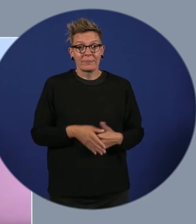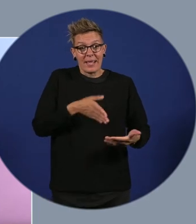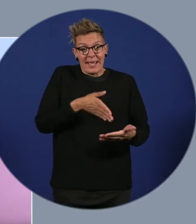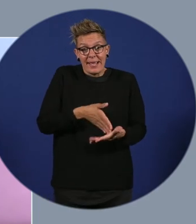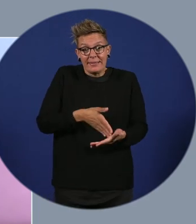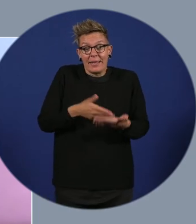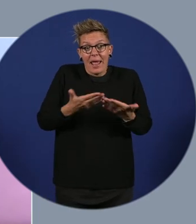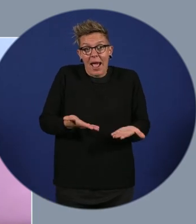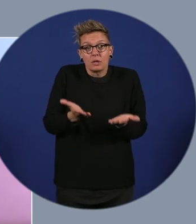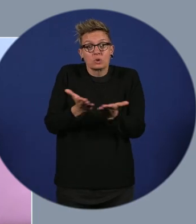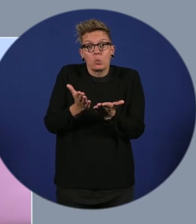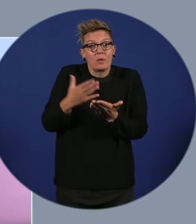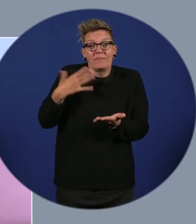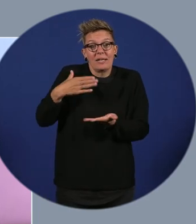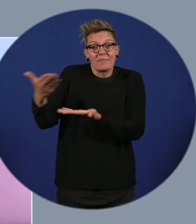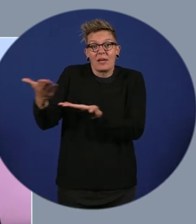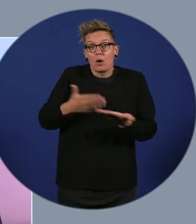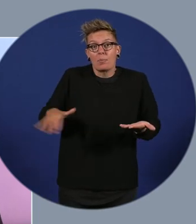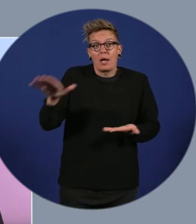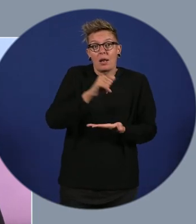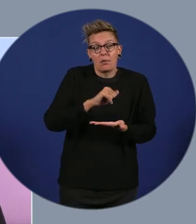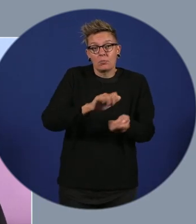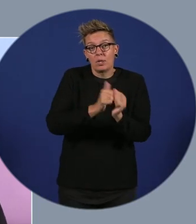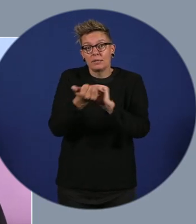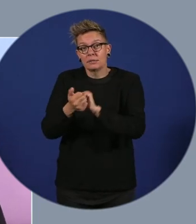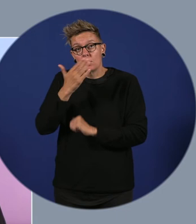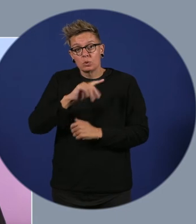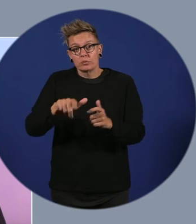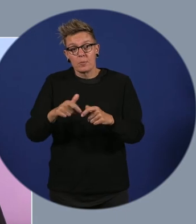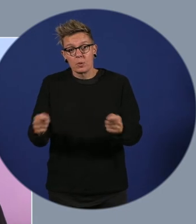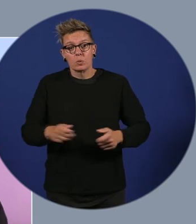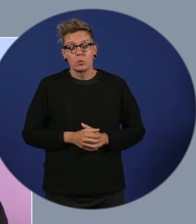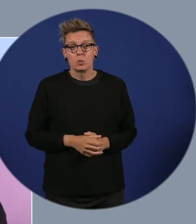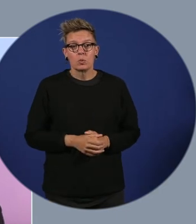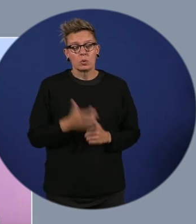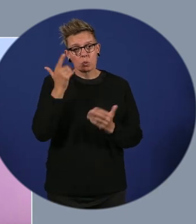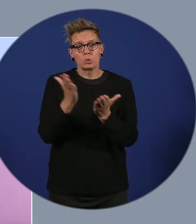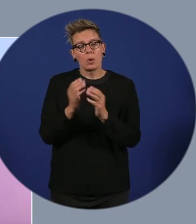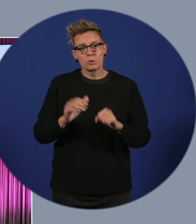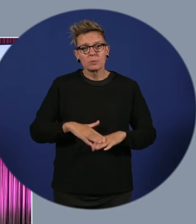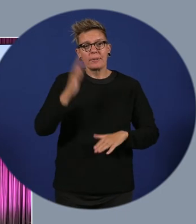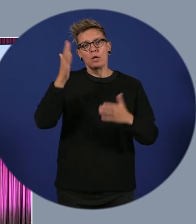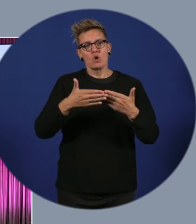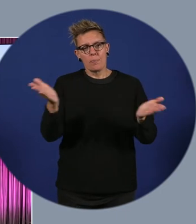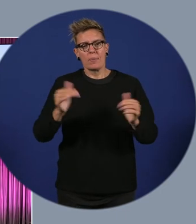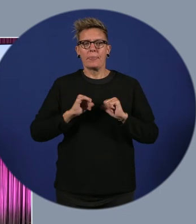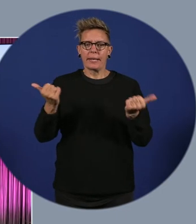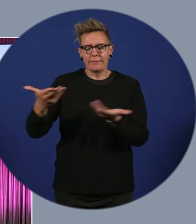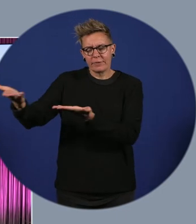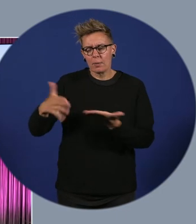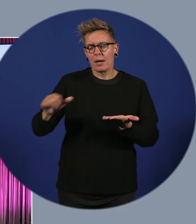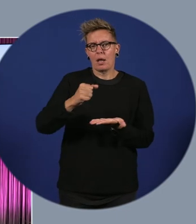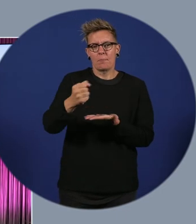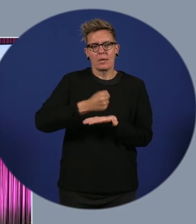att skolor inte vill släppa in politiska ungdomsförbund. Så jag tror att man måste vara lite mer öppen. Ja. Ja. Ja, men tack så hemskt mycket.